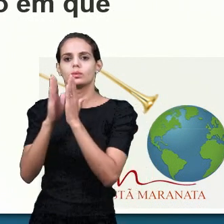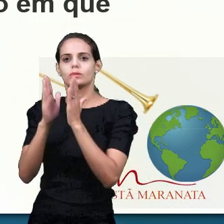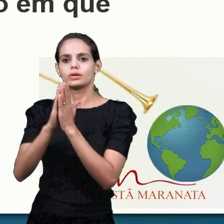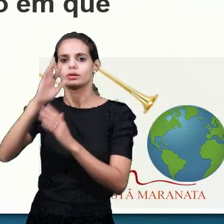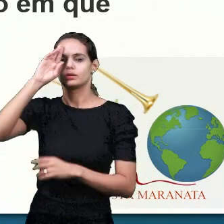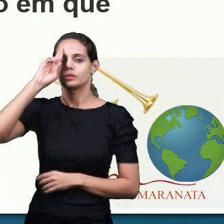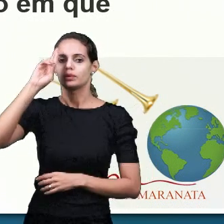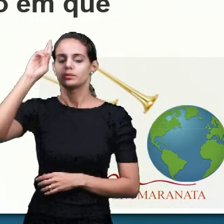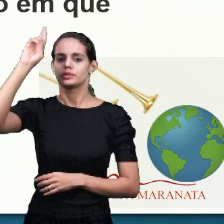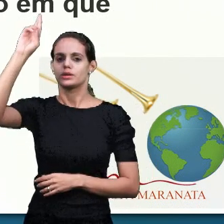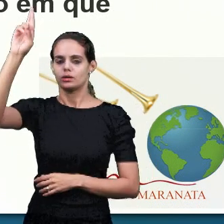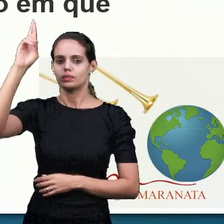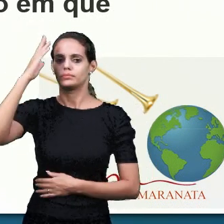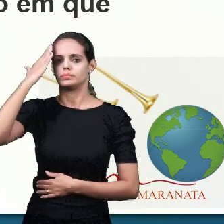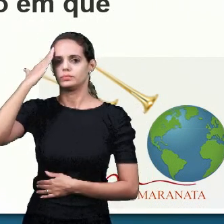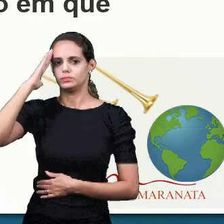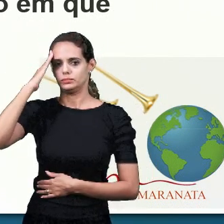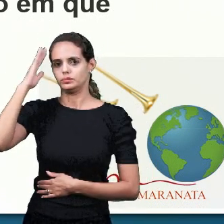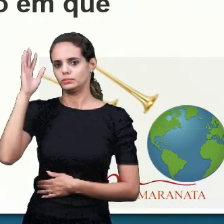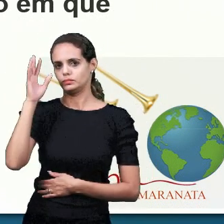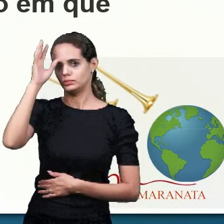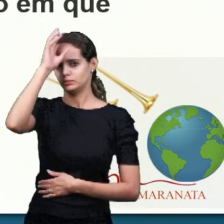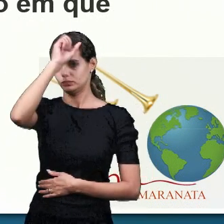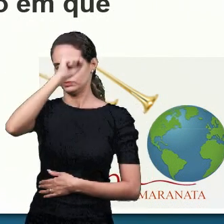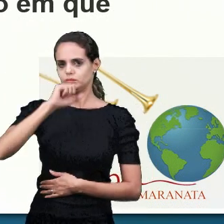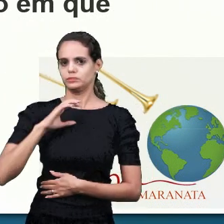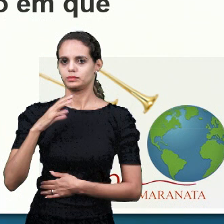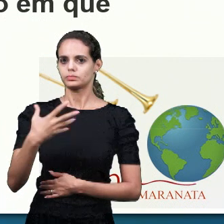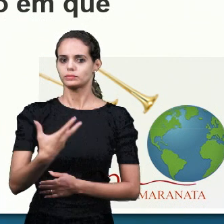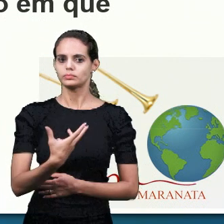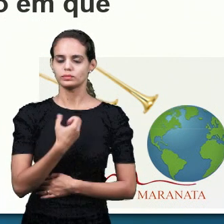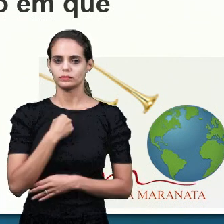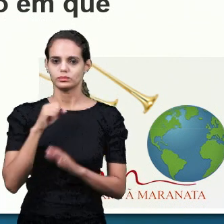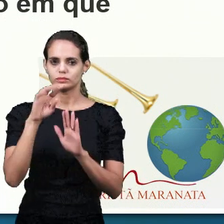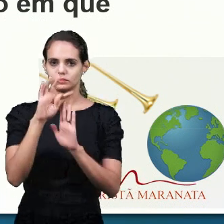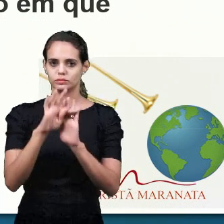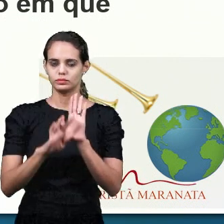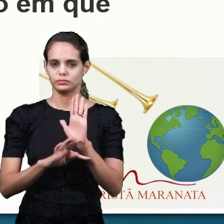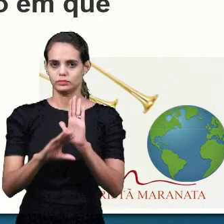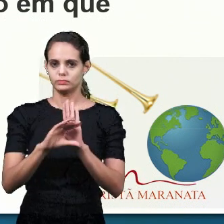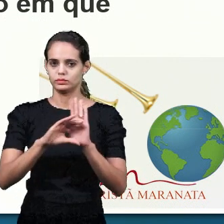les révélations du Seigneur dans ce texte de Luc 19,